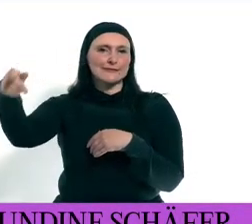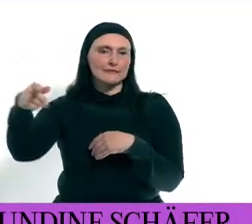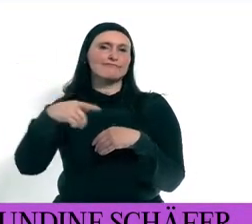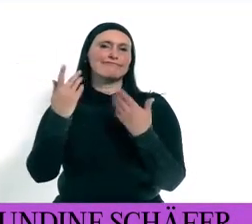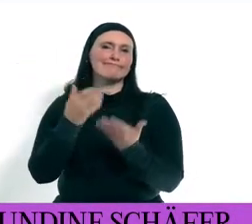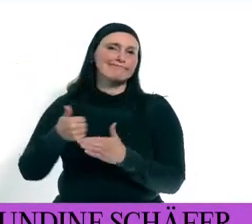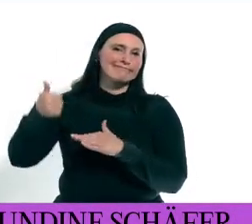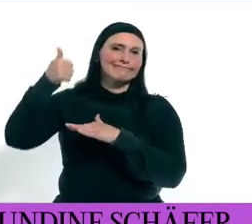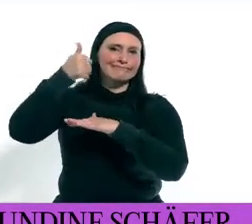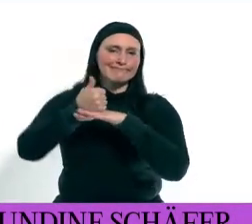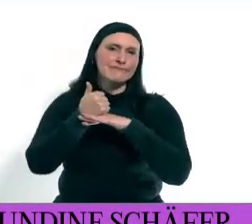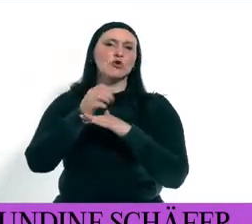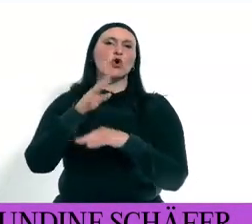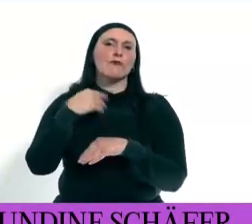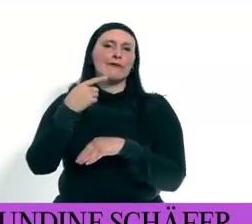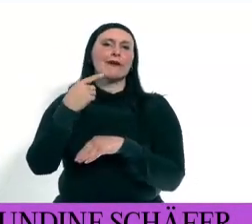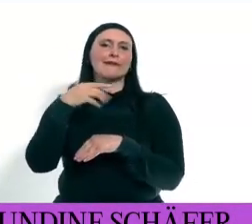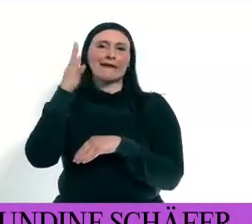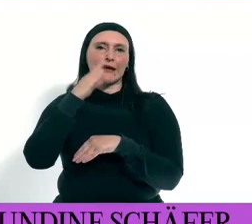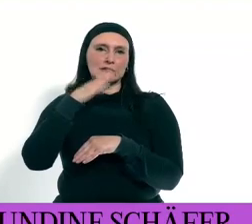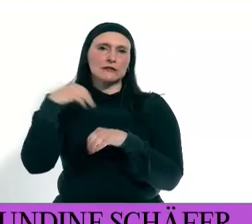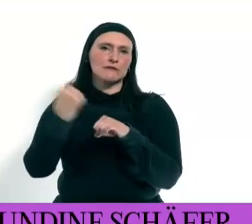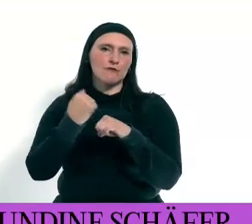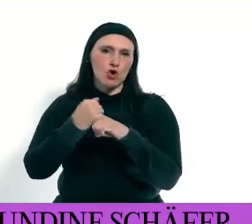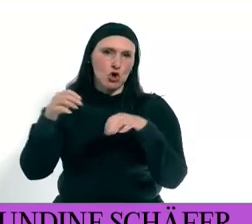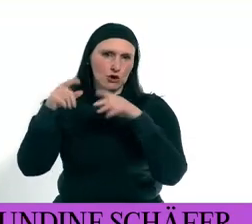ein Netzwerk von Organisationen, die